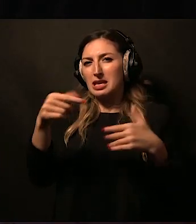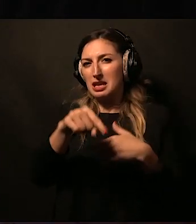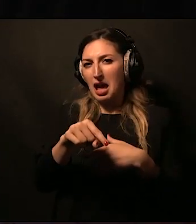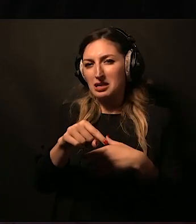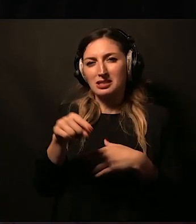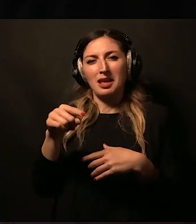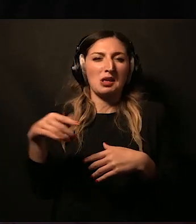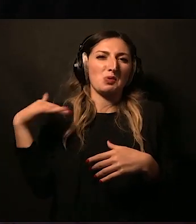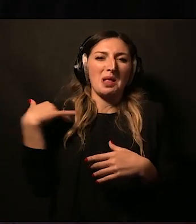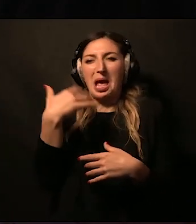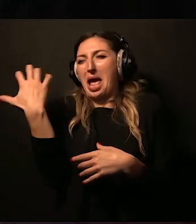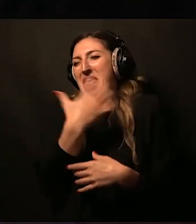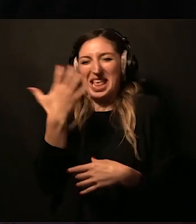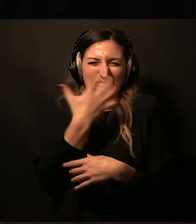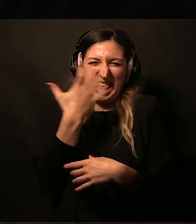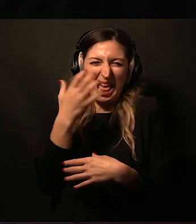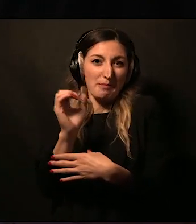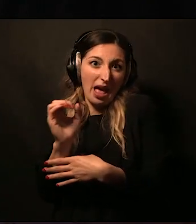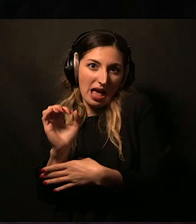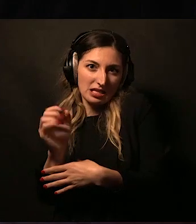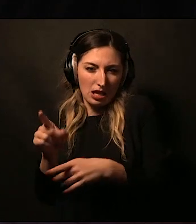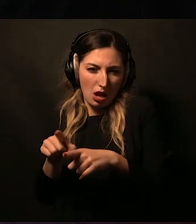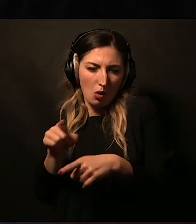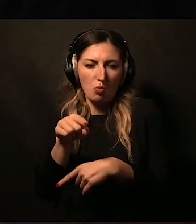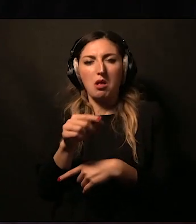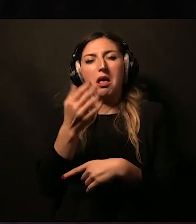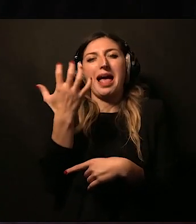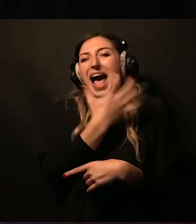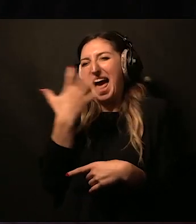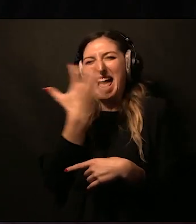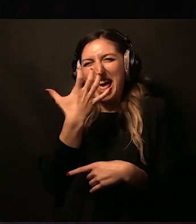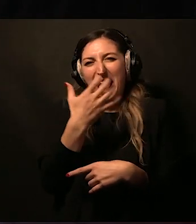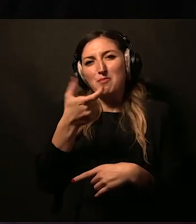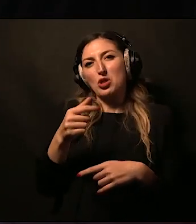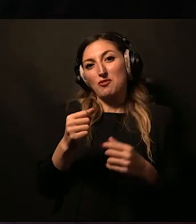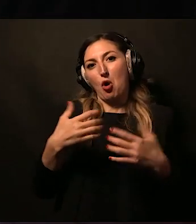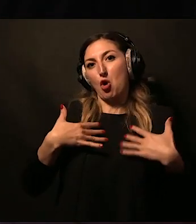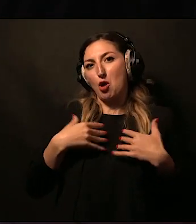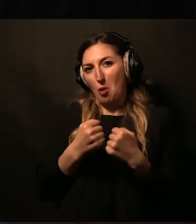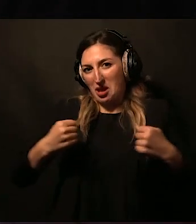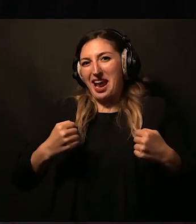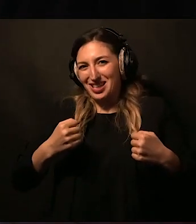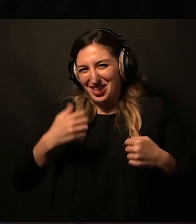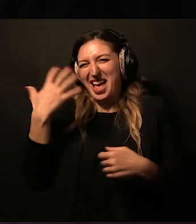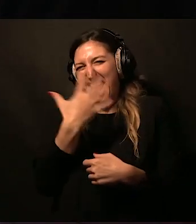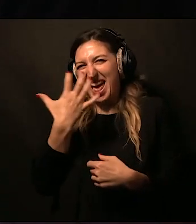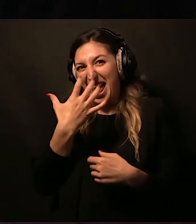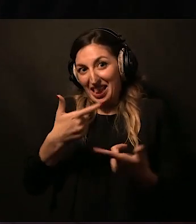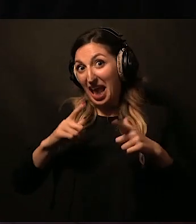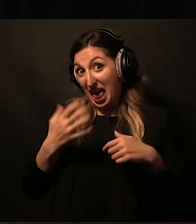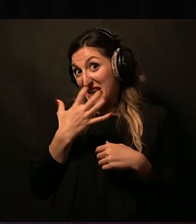ridere i corpi Grassi che muoiono della loro fame no poi a un certo punto come una